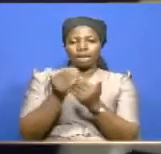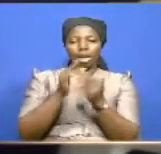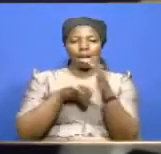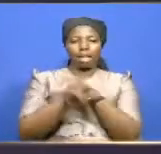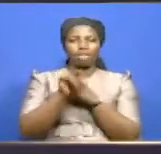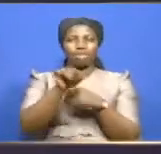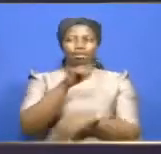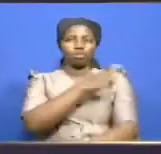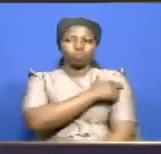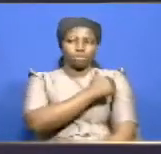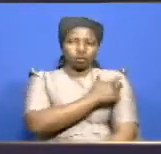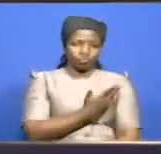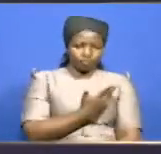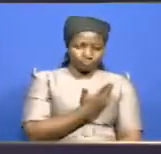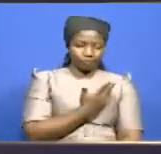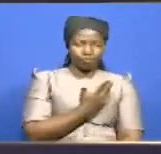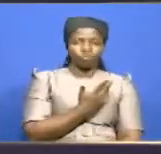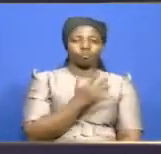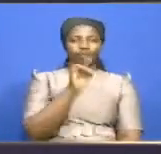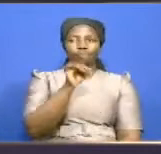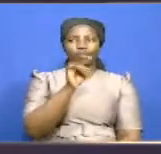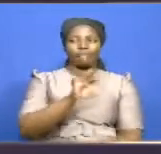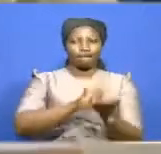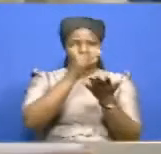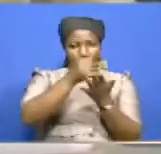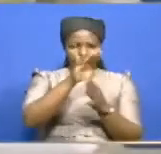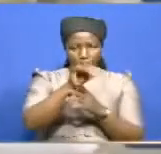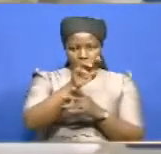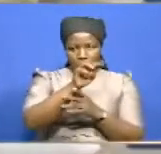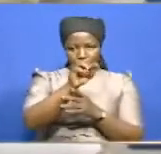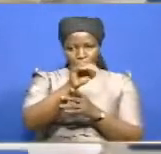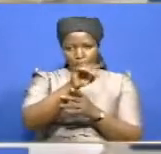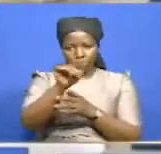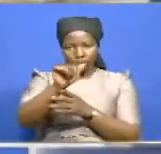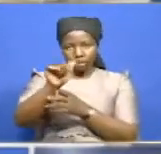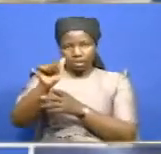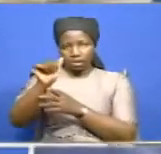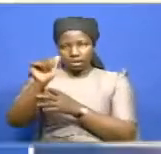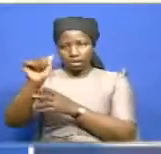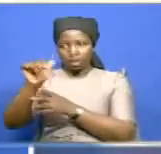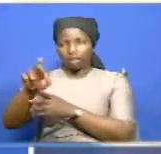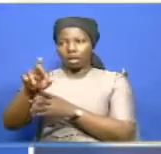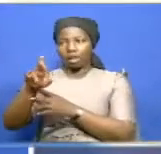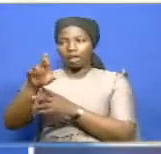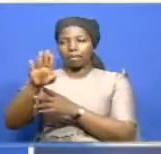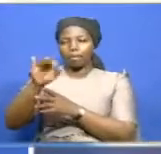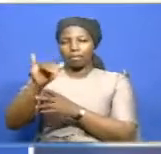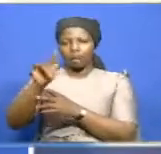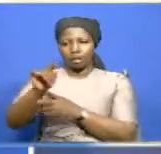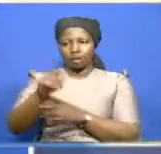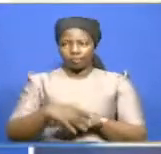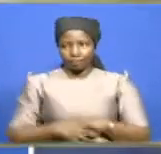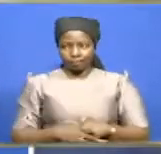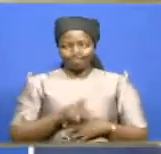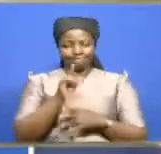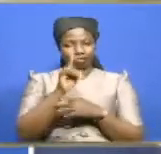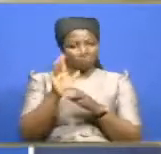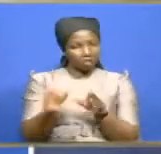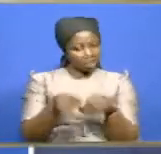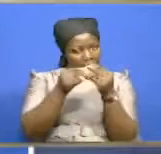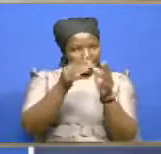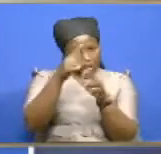Mchango huo wa vifaa kutoka kampuni ya ubashiri ya Mozzartbet kwa kituo cha afya cha Mukuru haungetolewa wakati